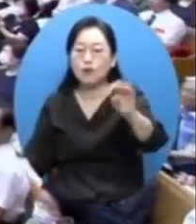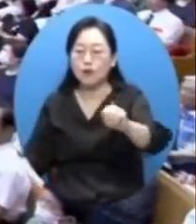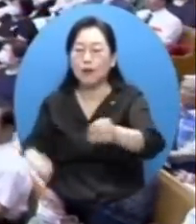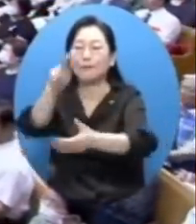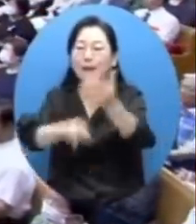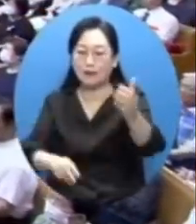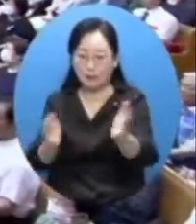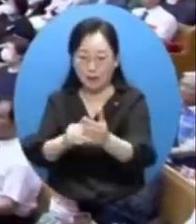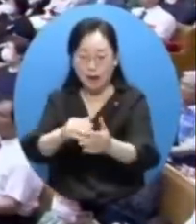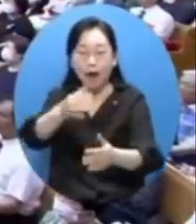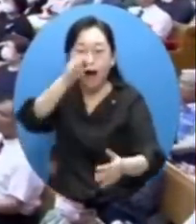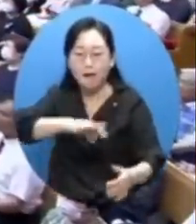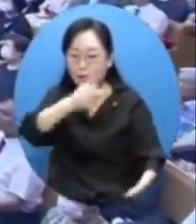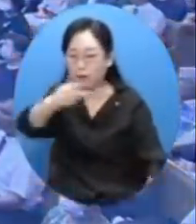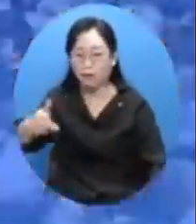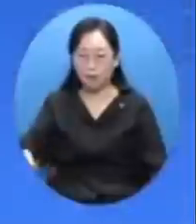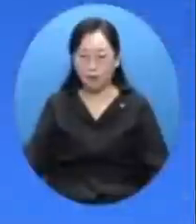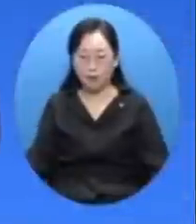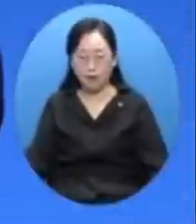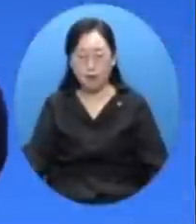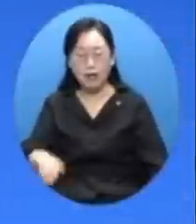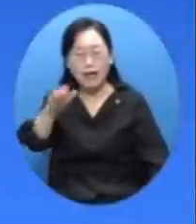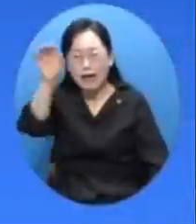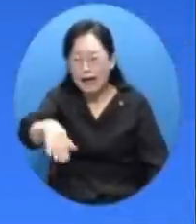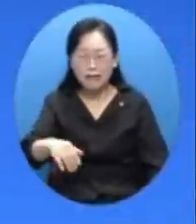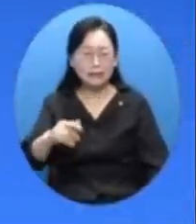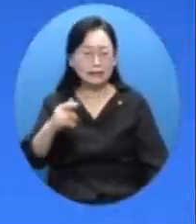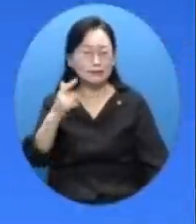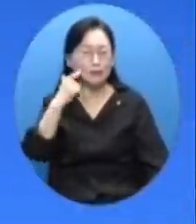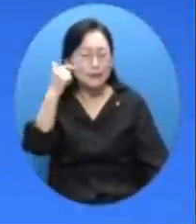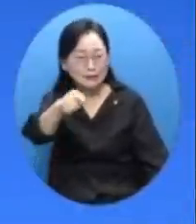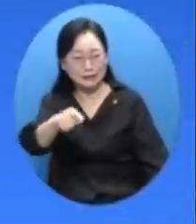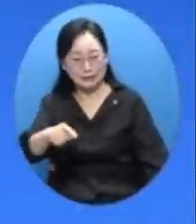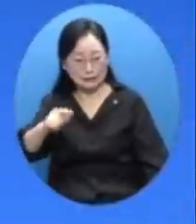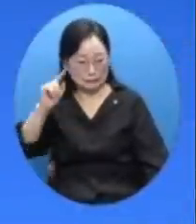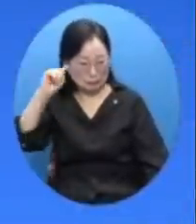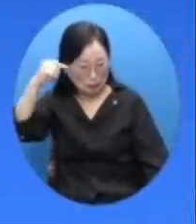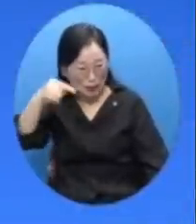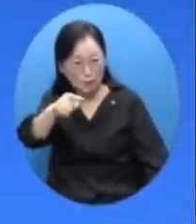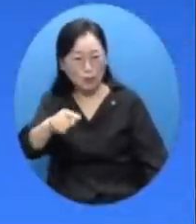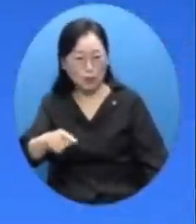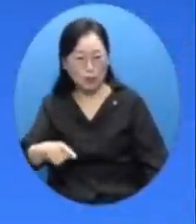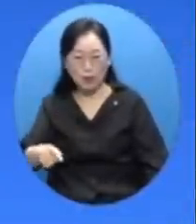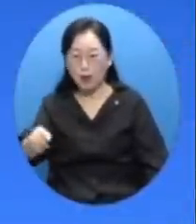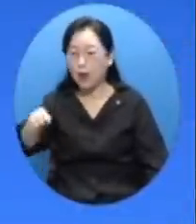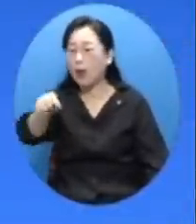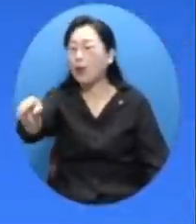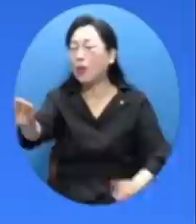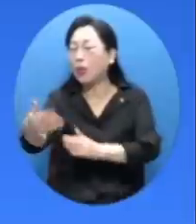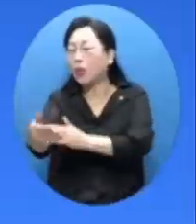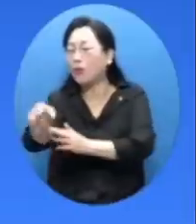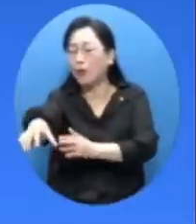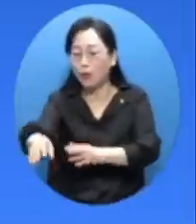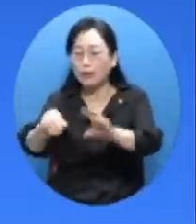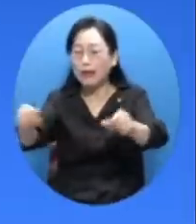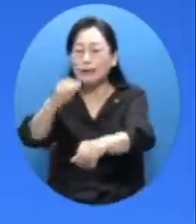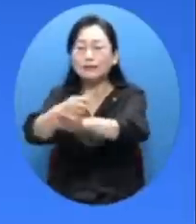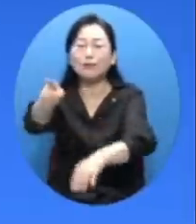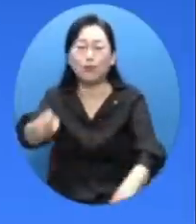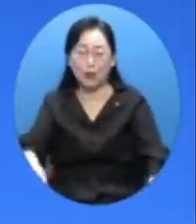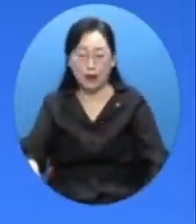그때는 다 반대했습니다. 이용 목사님 뭔가 뭐 쉬어서 그렇다 그 불모의 땅으로 해서 하느냐 교육 부지로 돼서 개발도 못하는 땅을